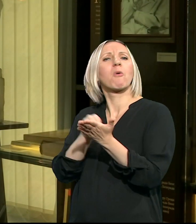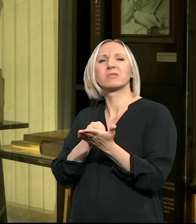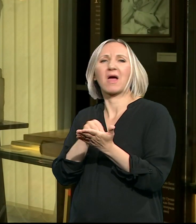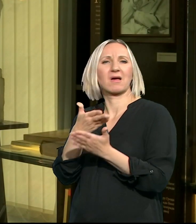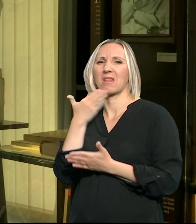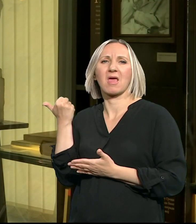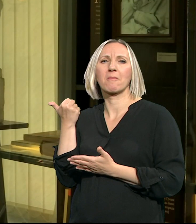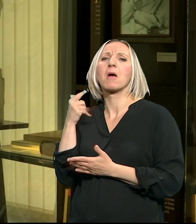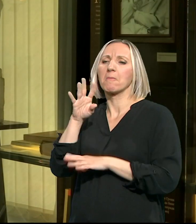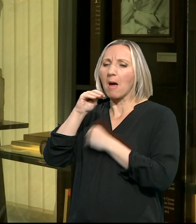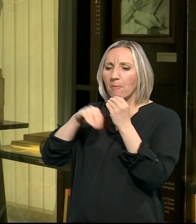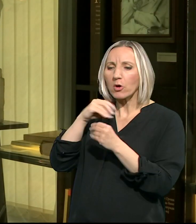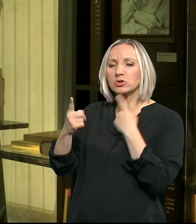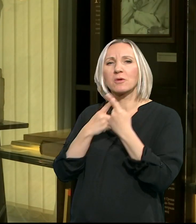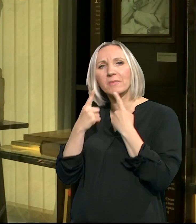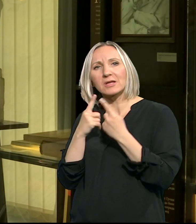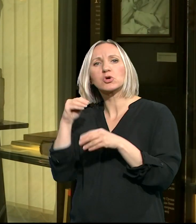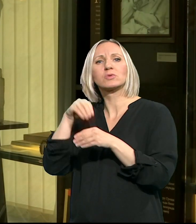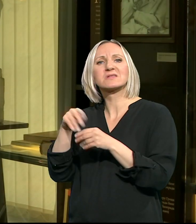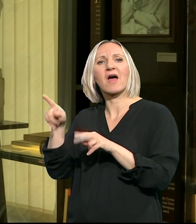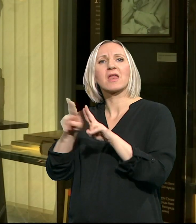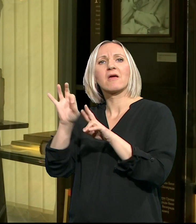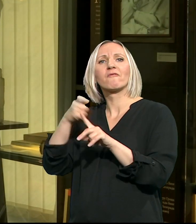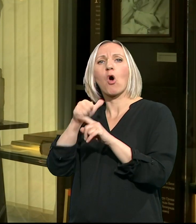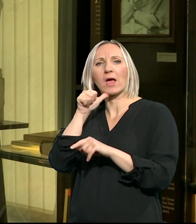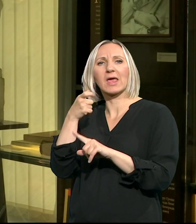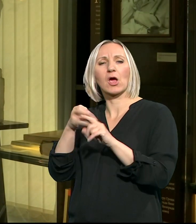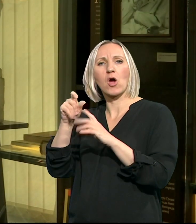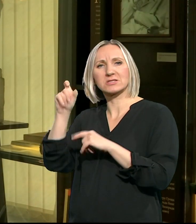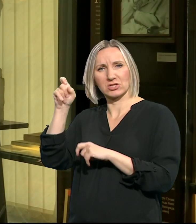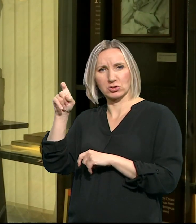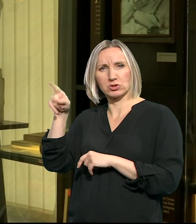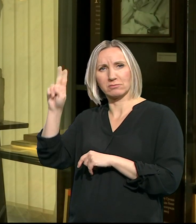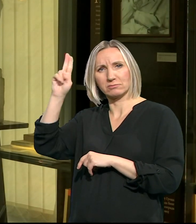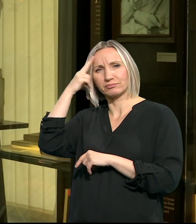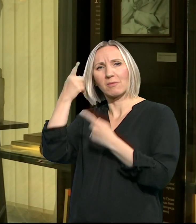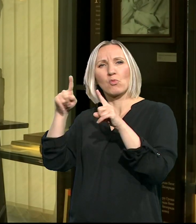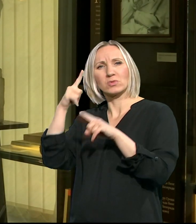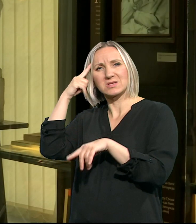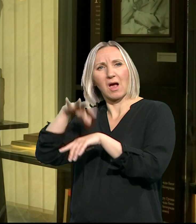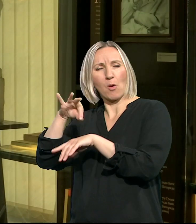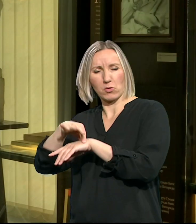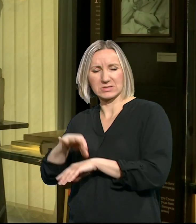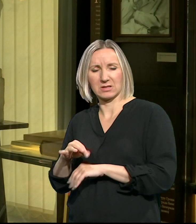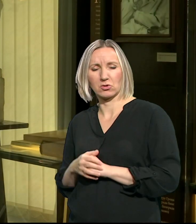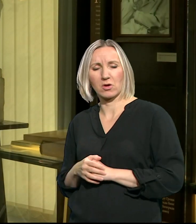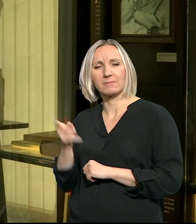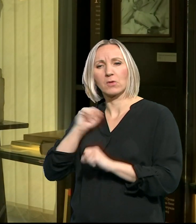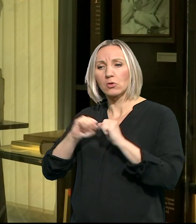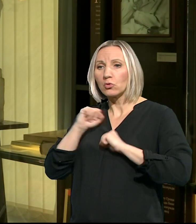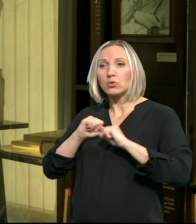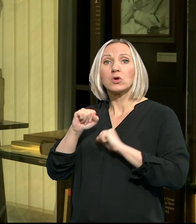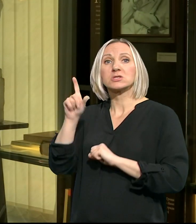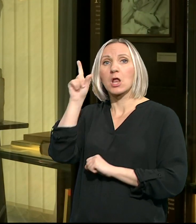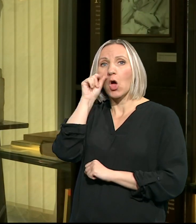porodične priče i crtice koje se pominju u delima Vokija Kostića, koji je takođe trudio se zaista da se uspomena i na oca i na